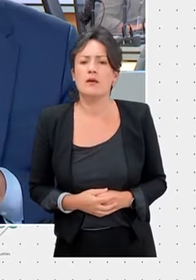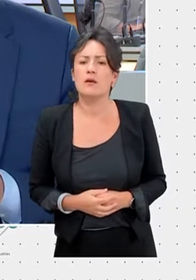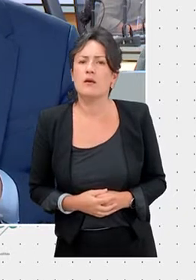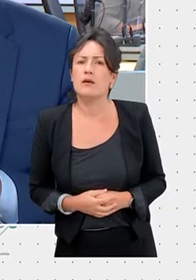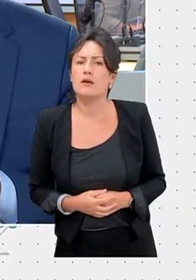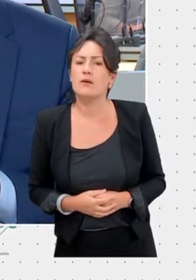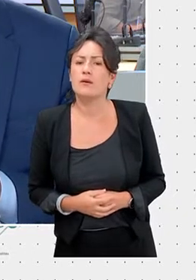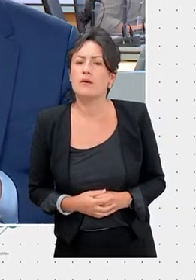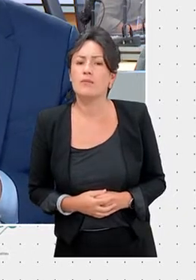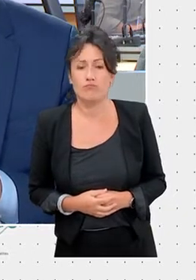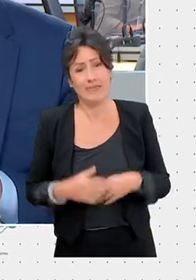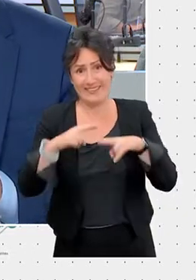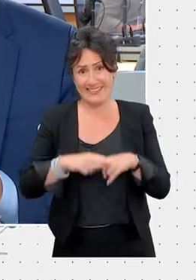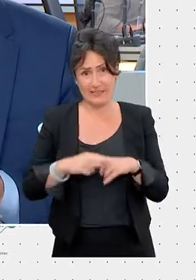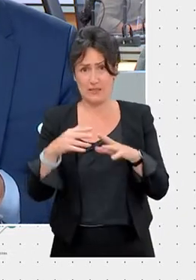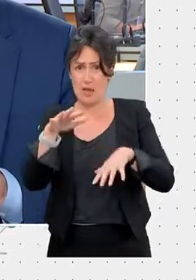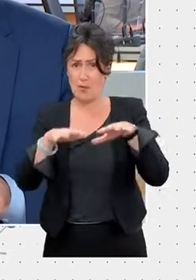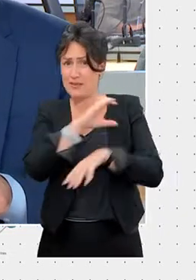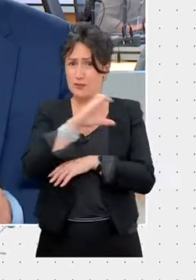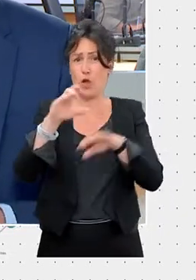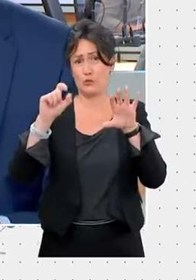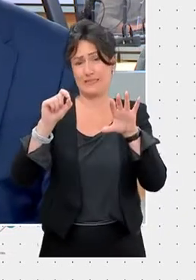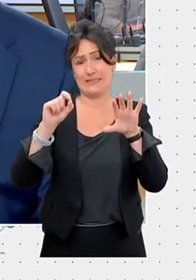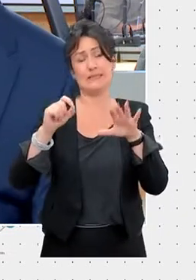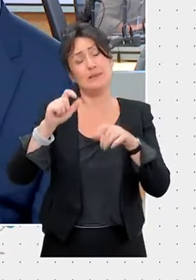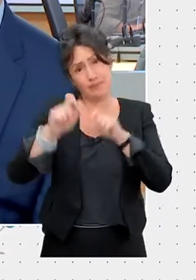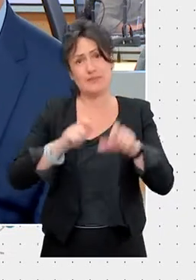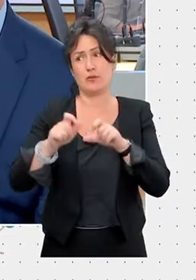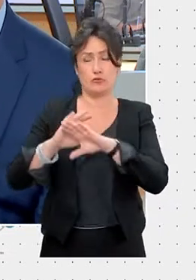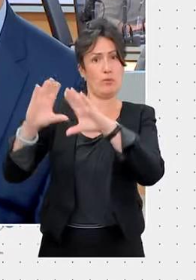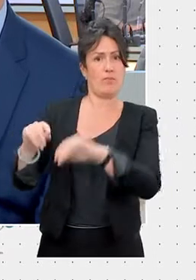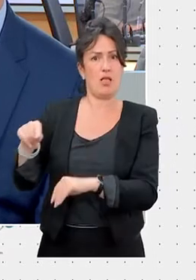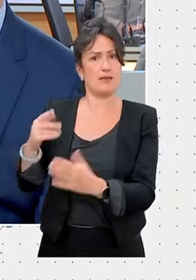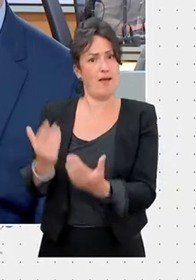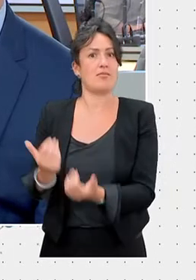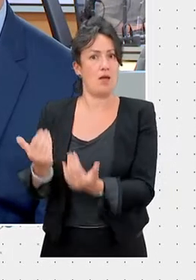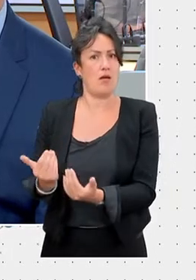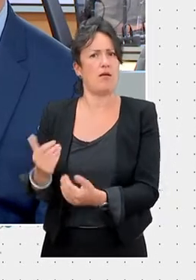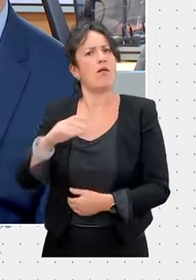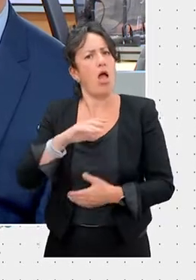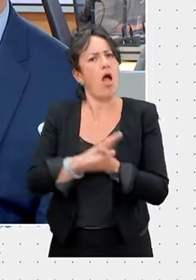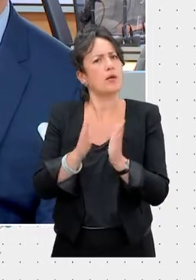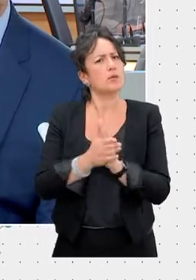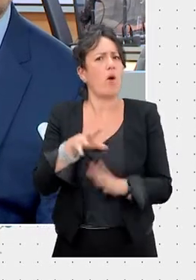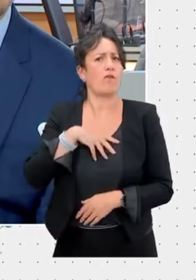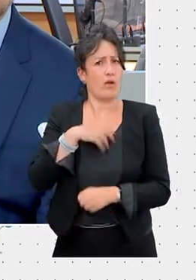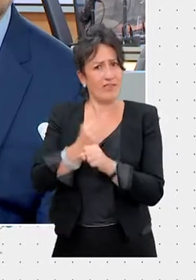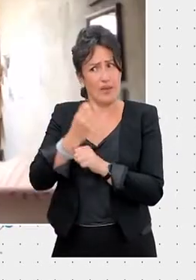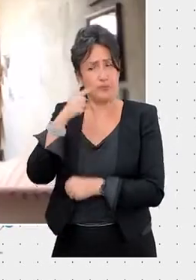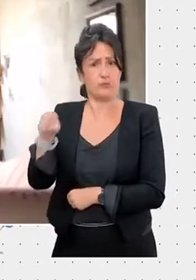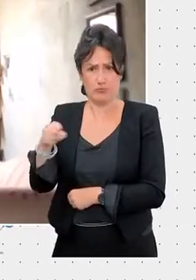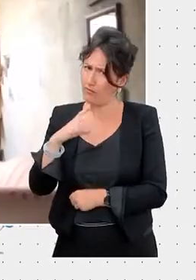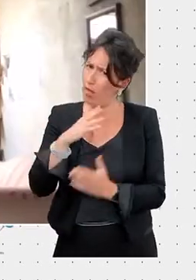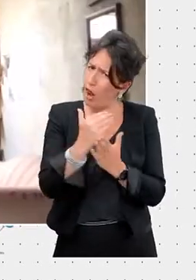Dites-moi. Il en reste à peu près 170 sur place. Il y a des associations d'avocats qui ont travaillé pour eux. Donc on a des listes, bien sûr. On